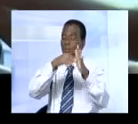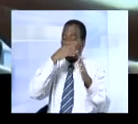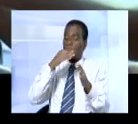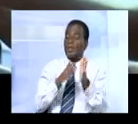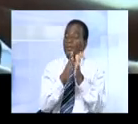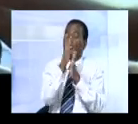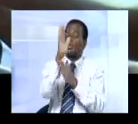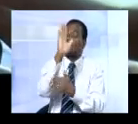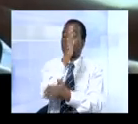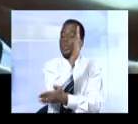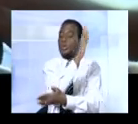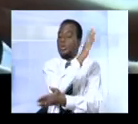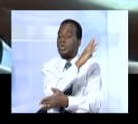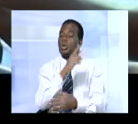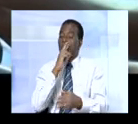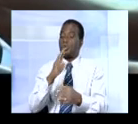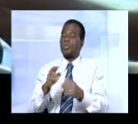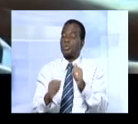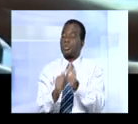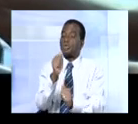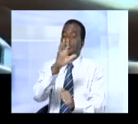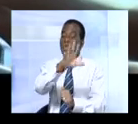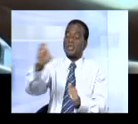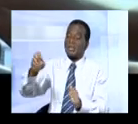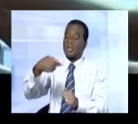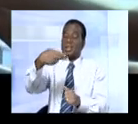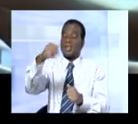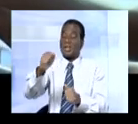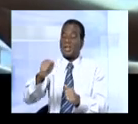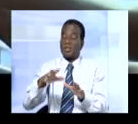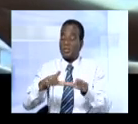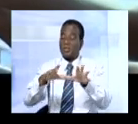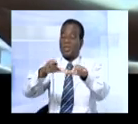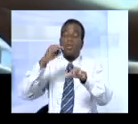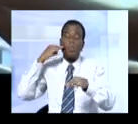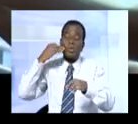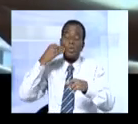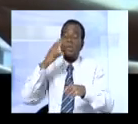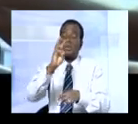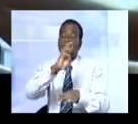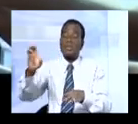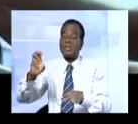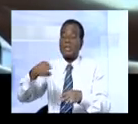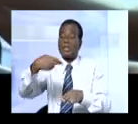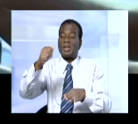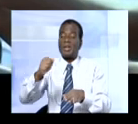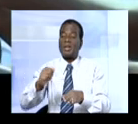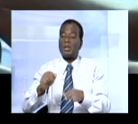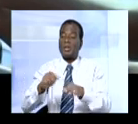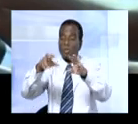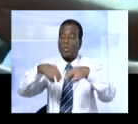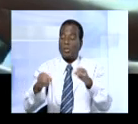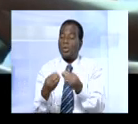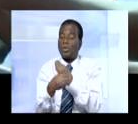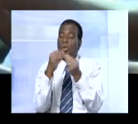brousse sont estimées à plus de 500 hectares de plantations d'anacardes, 600 hectares de cultures vivrières,